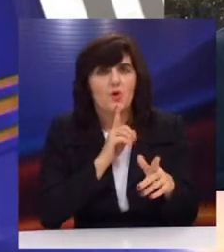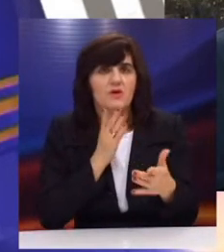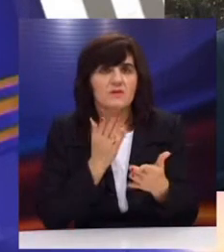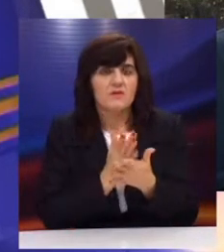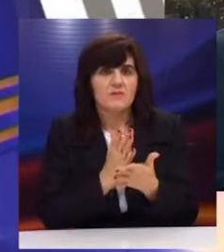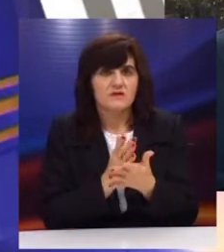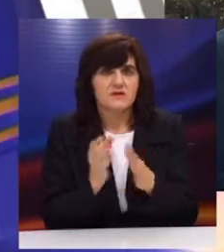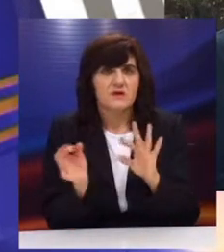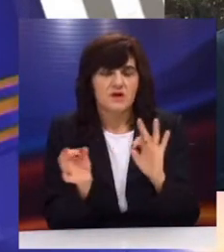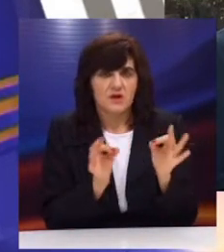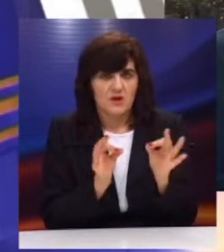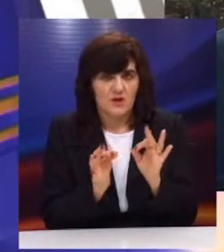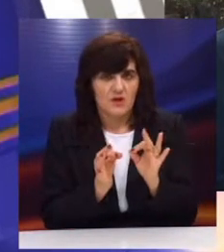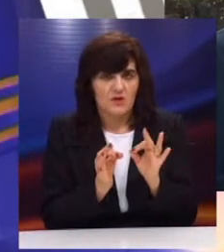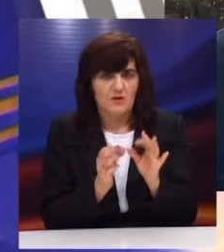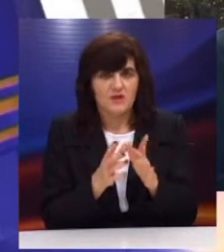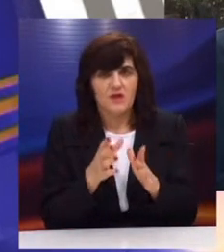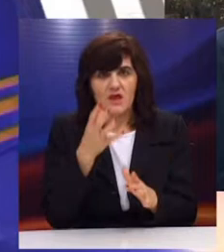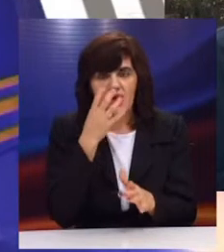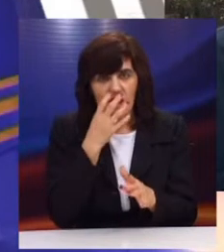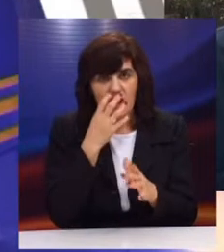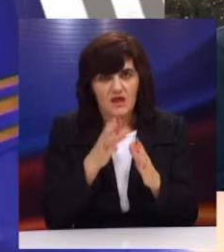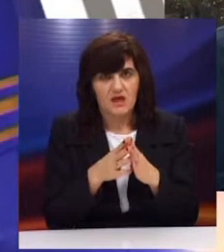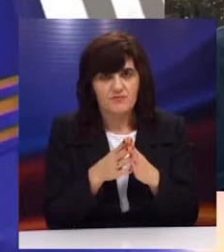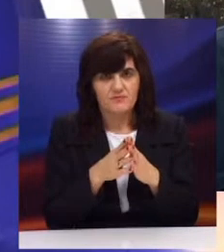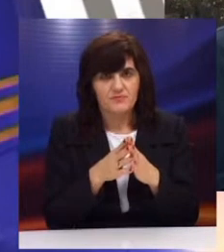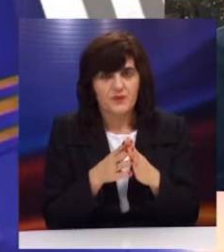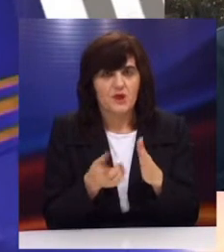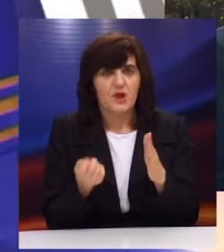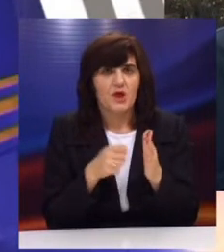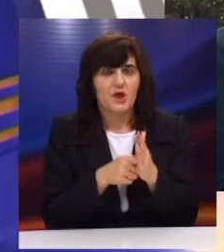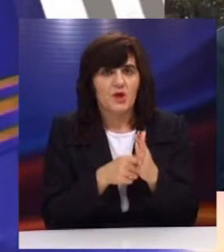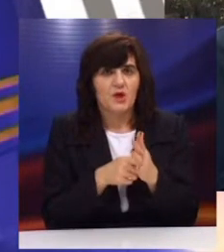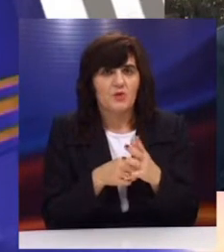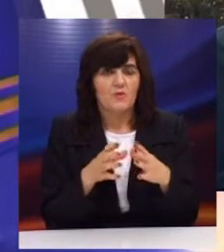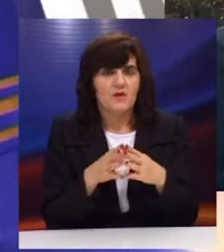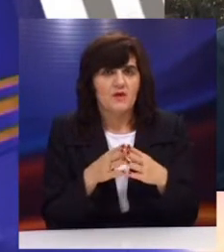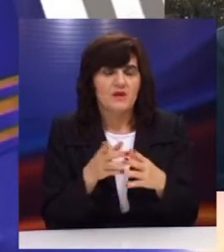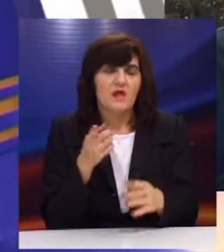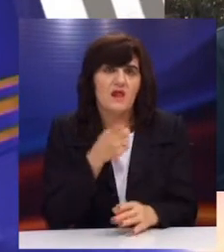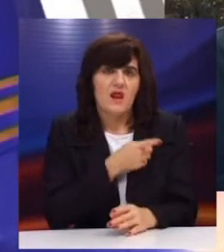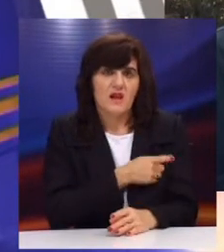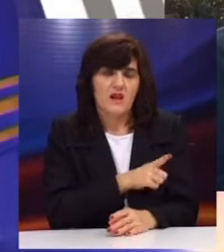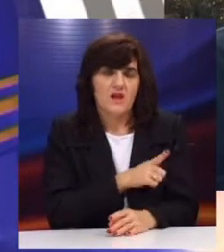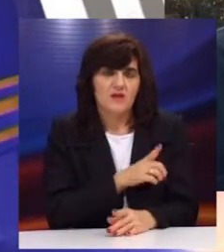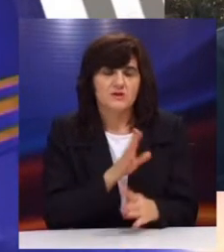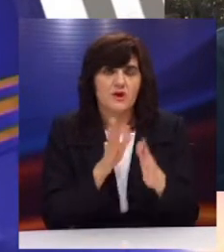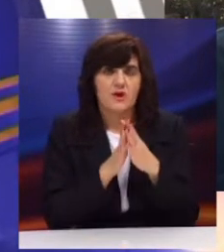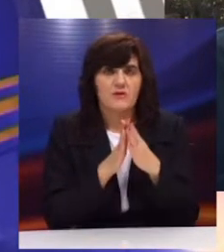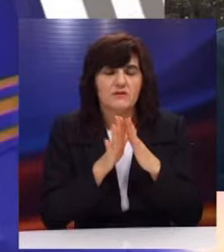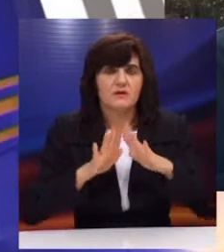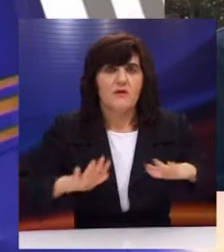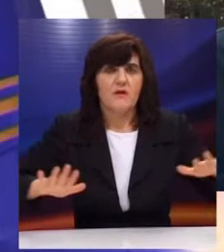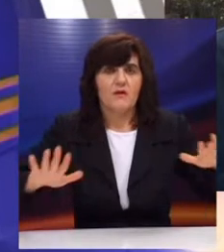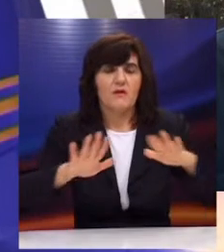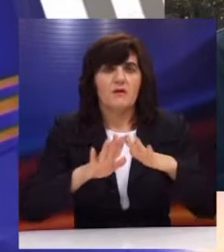se obezbedili za grejanje, da kupe neki ogrev. Nažalost, nekih posebnih pogodnosti